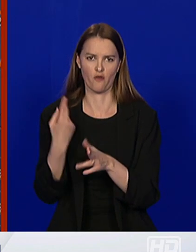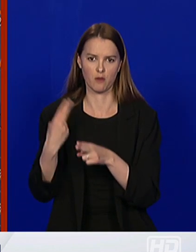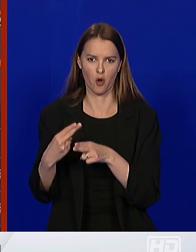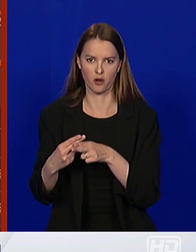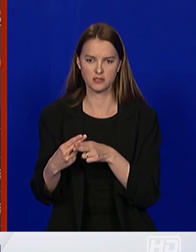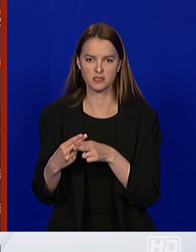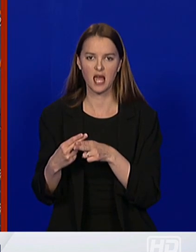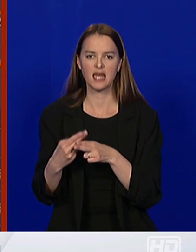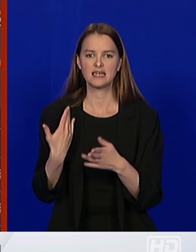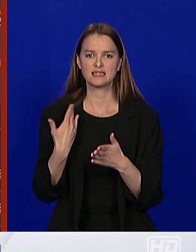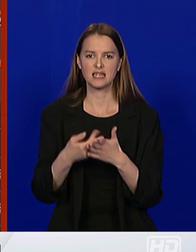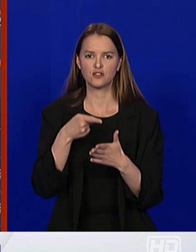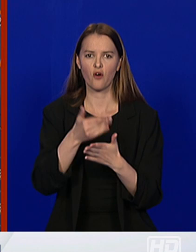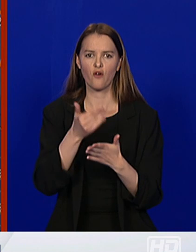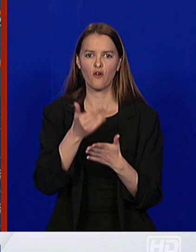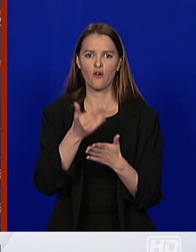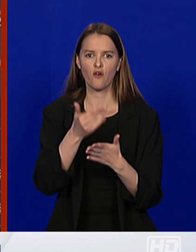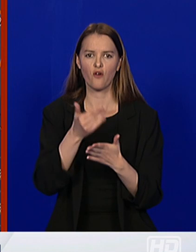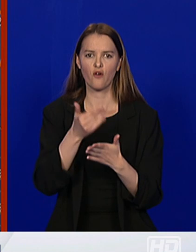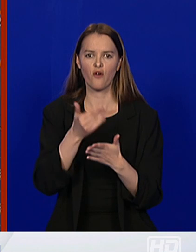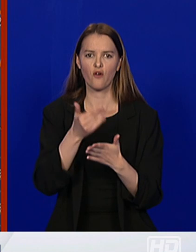u određenom smislu trebalo